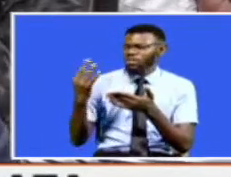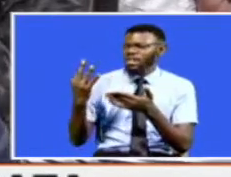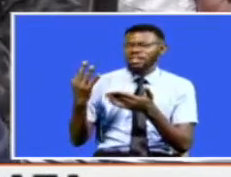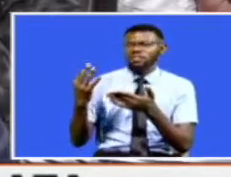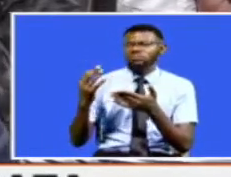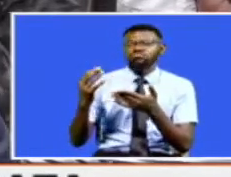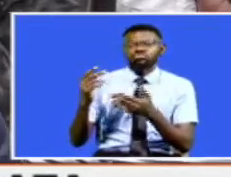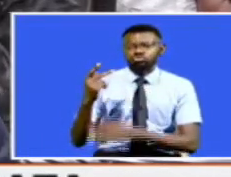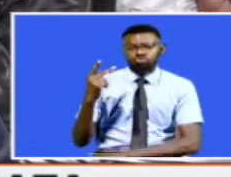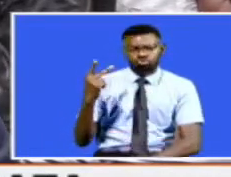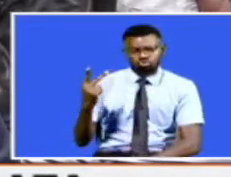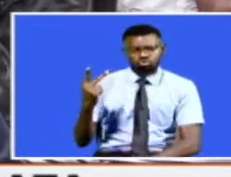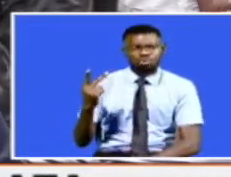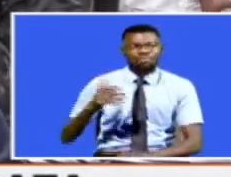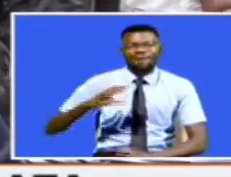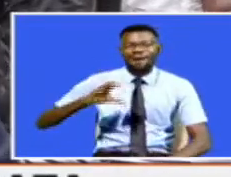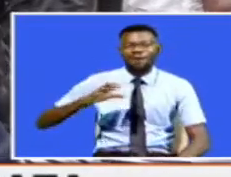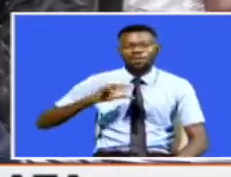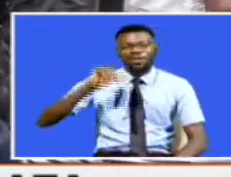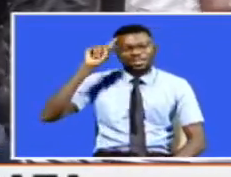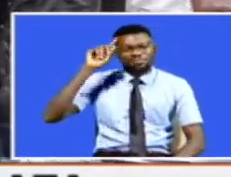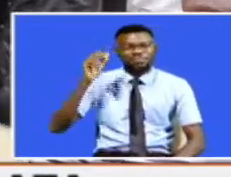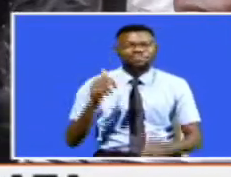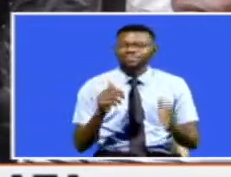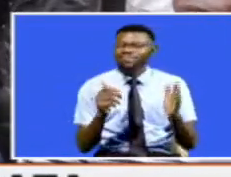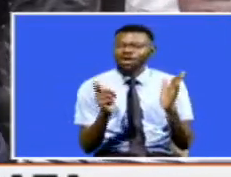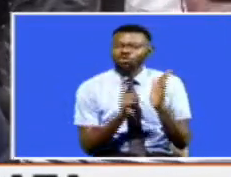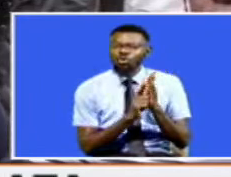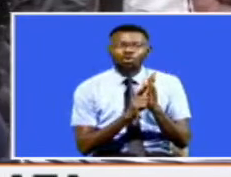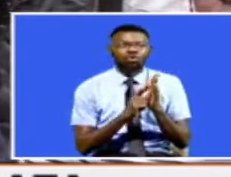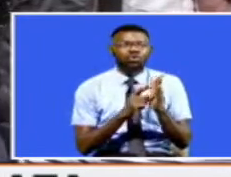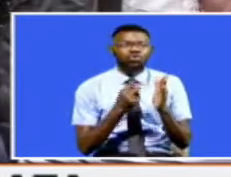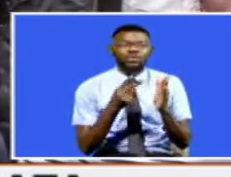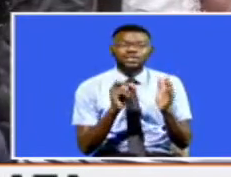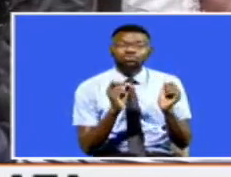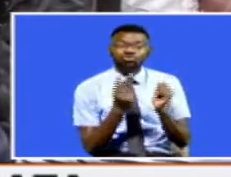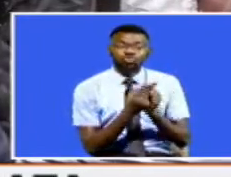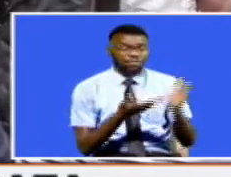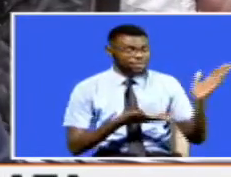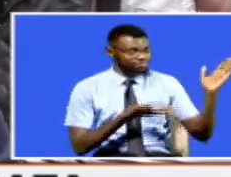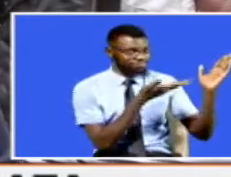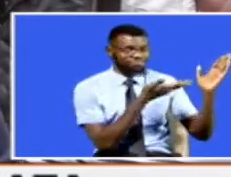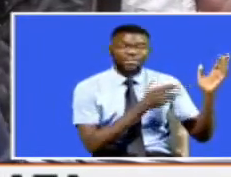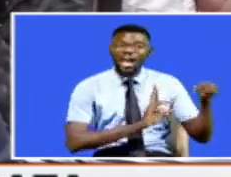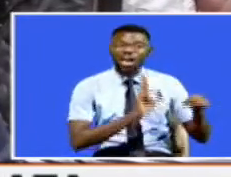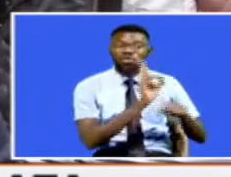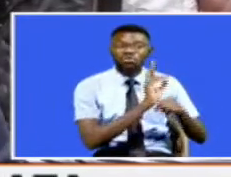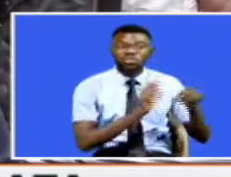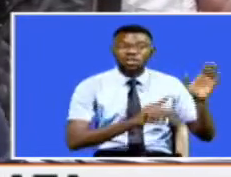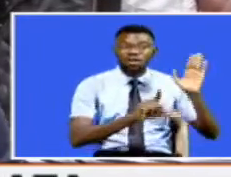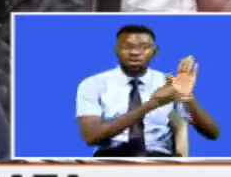the County Government Act 2012. Hii ndio tumetumia ndio tuweze